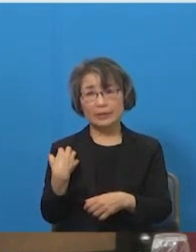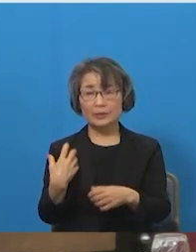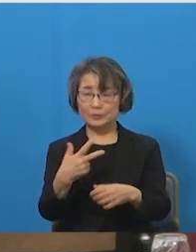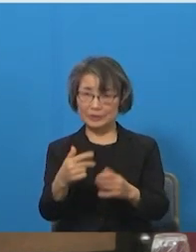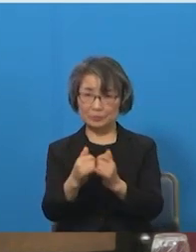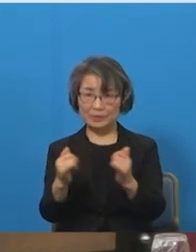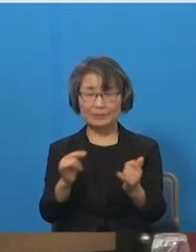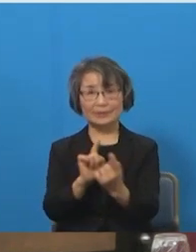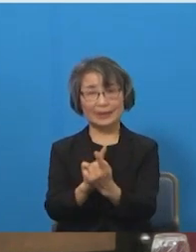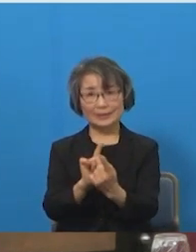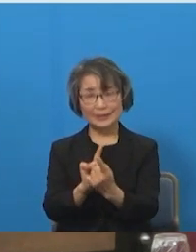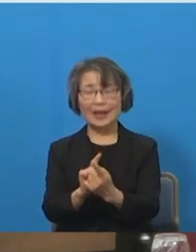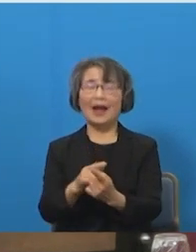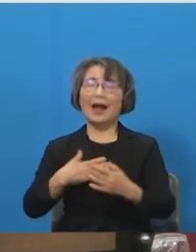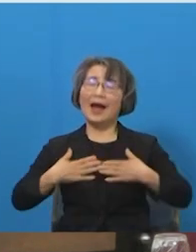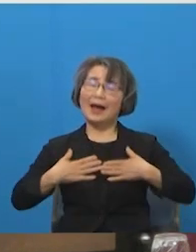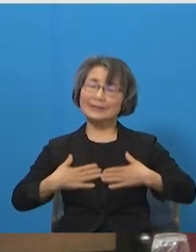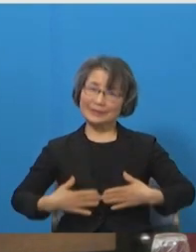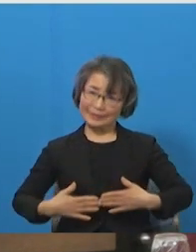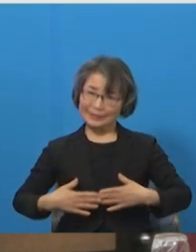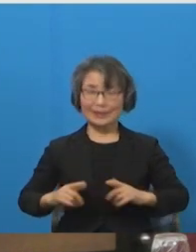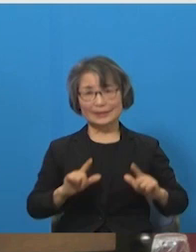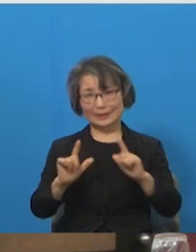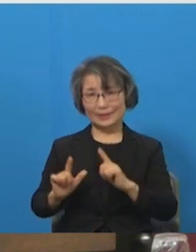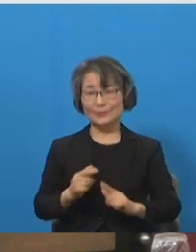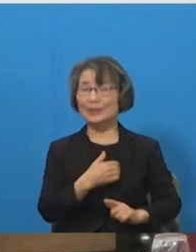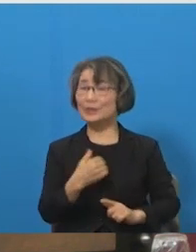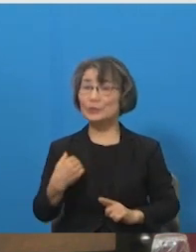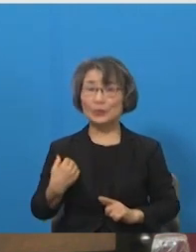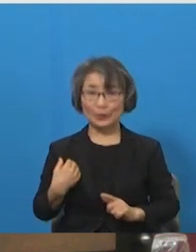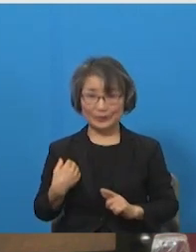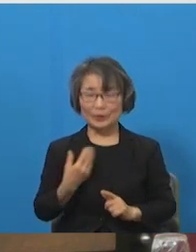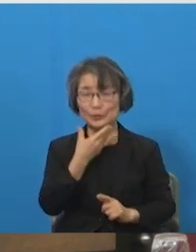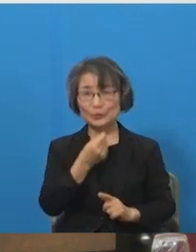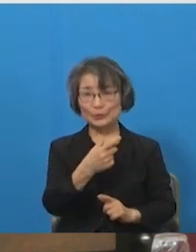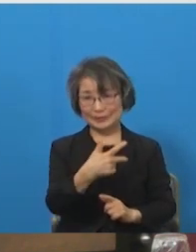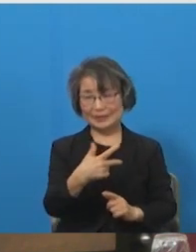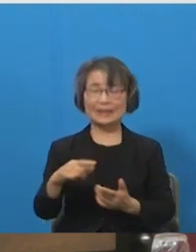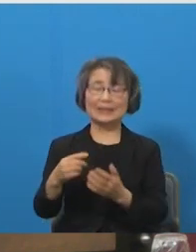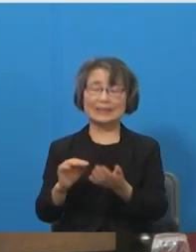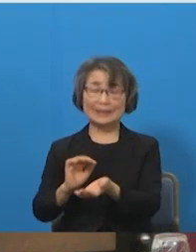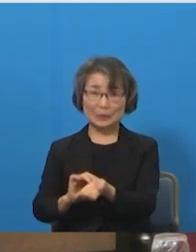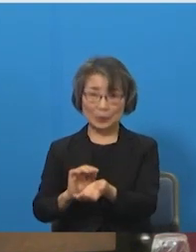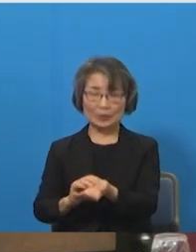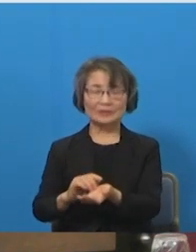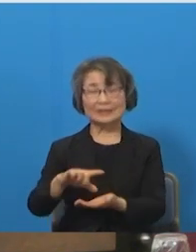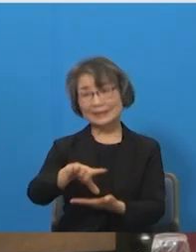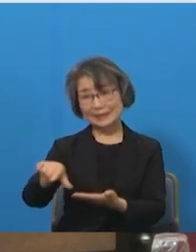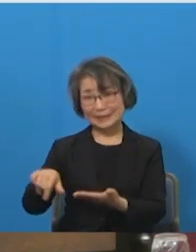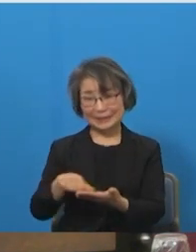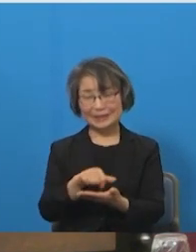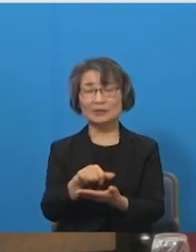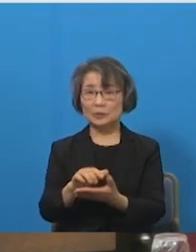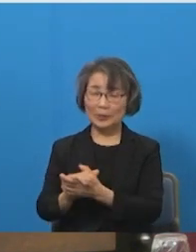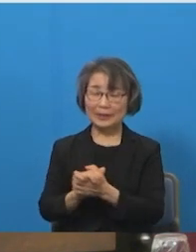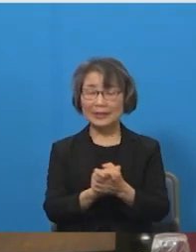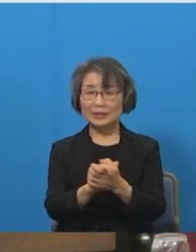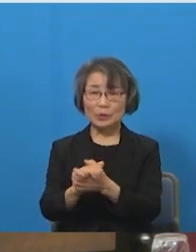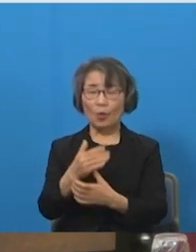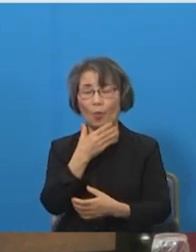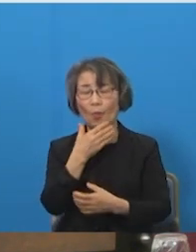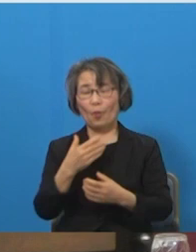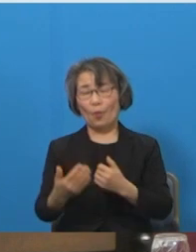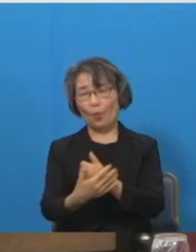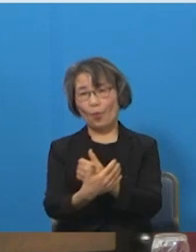安心して生活していただけるよう、福祉、医療の関係団体や地域と連携し、保健福祉策の充実を図って